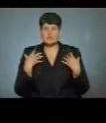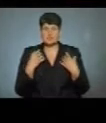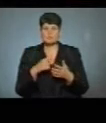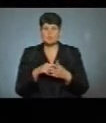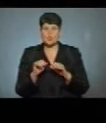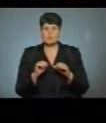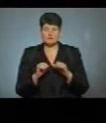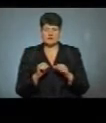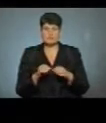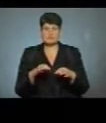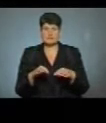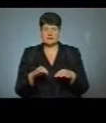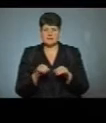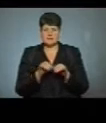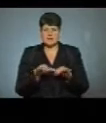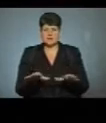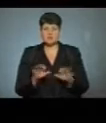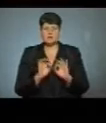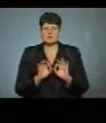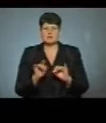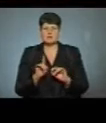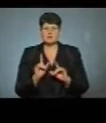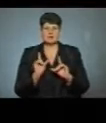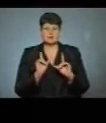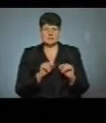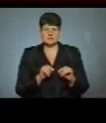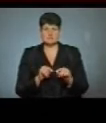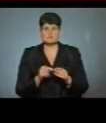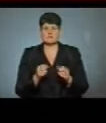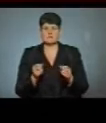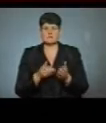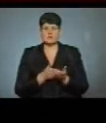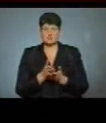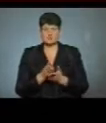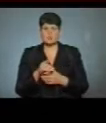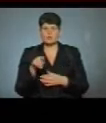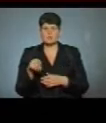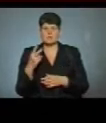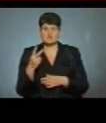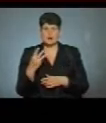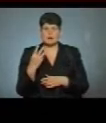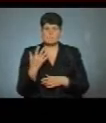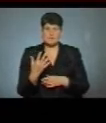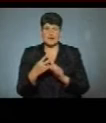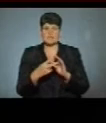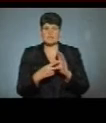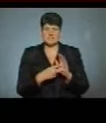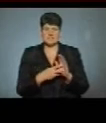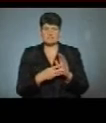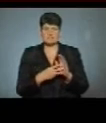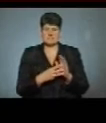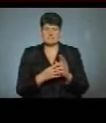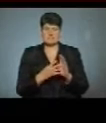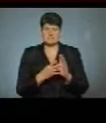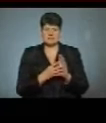управління транспортних мереж Олег Вітрук повідомив, що курсують такі маршрути. Тролейбуси номер 2, 5, 7, 8, 9,